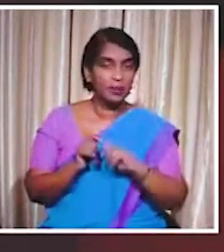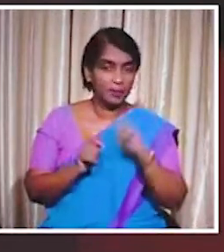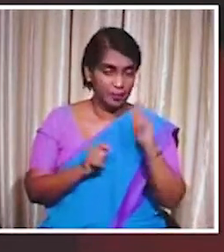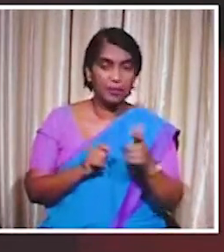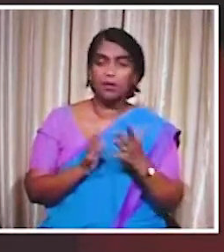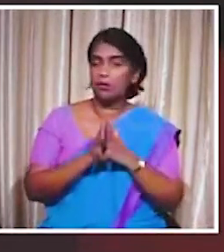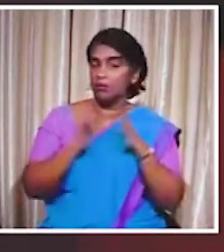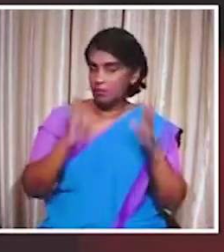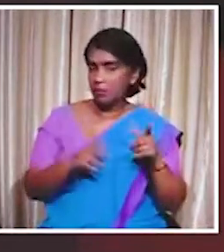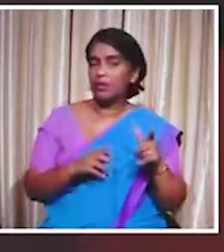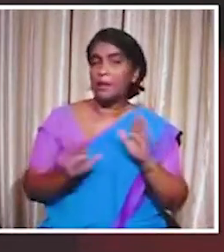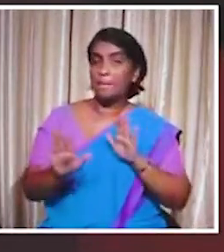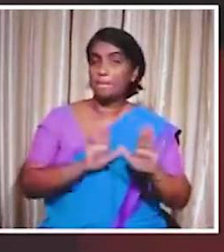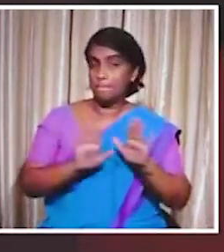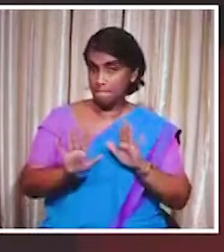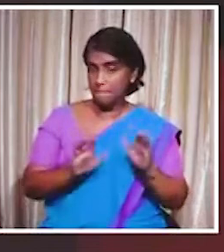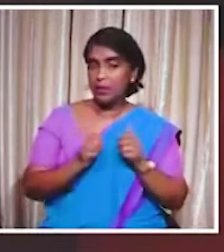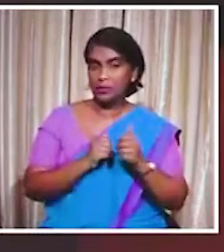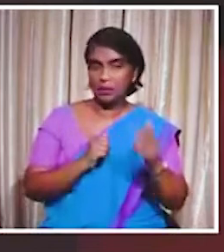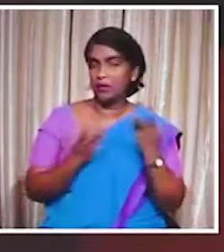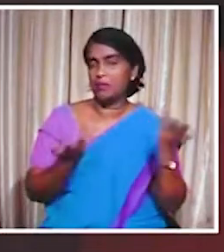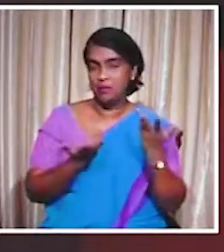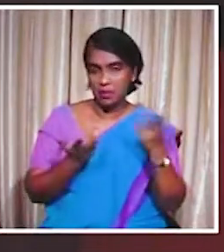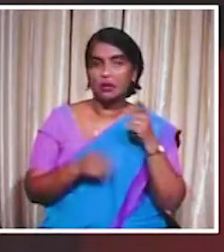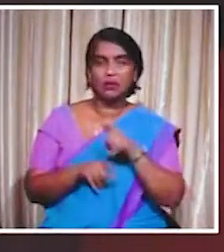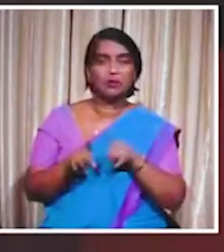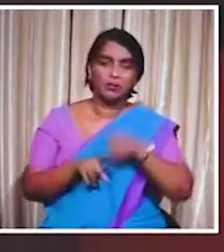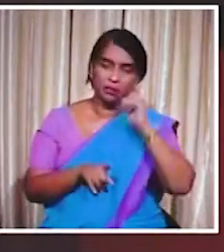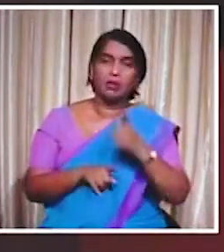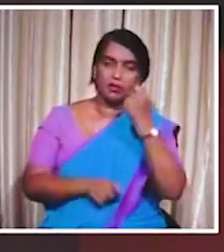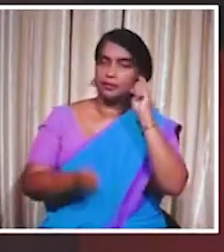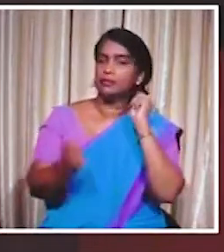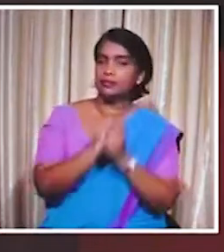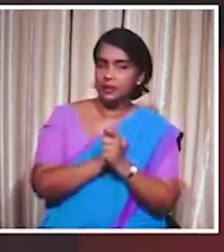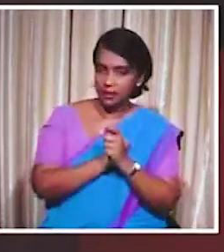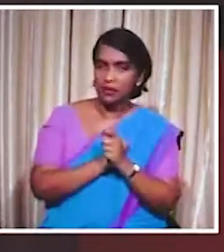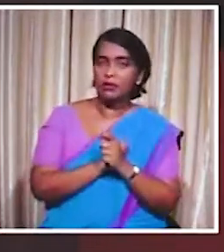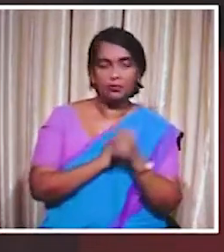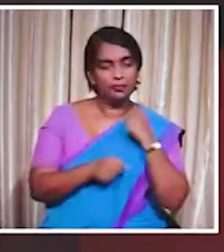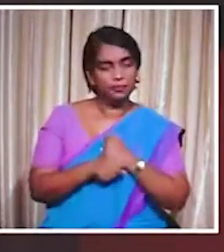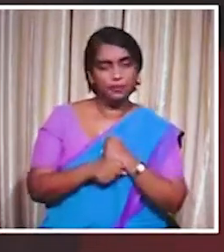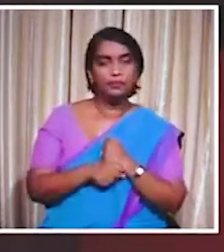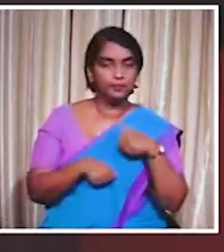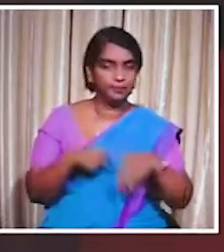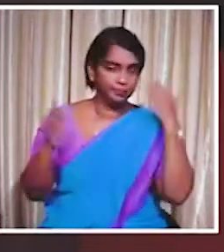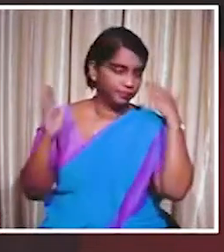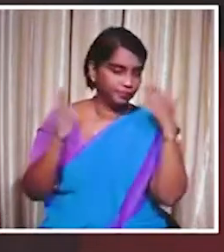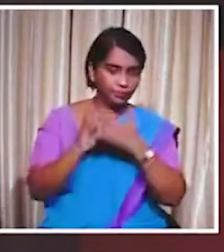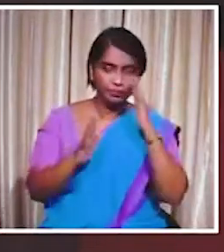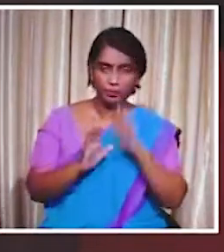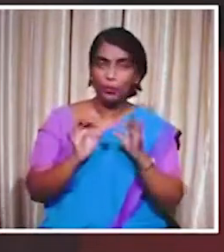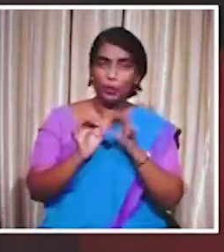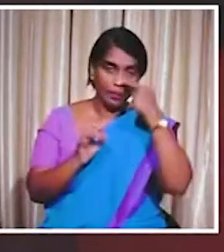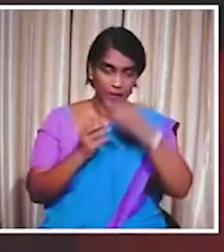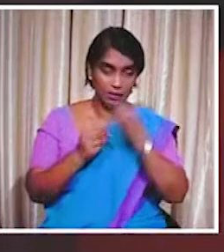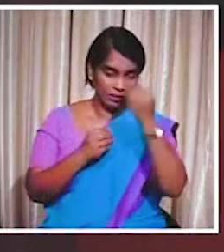විශාල කළමනාකරණය කිරීමේ හැකියාවකුත් නැහැ. ඒ නිසා අනිවාර්යයෙන්ම මිල සංශෝධනයක් කිරීම සඳහා රාජ්‍ය මේ වෙනටත් අවධානය යොමු කළ තියෙනවා භූමිතෙල්